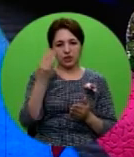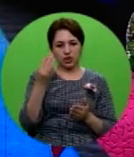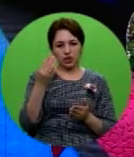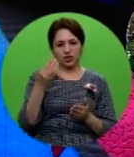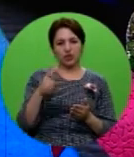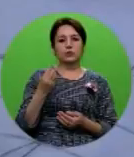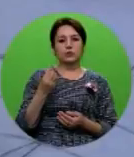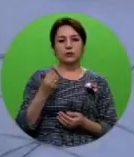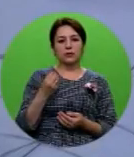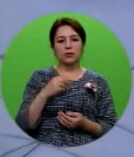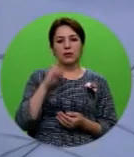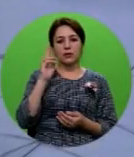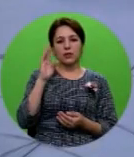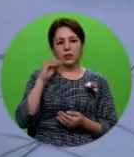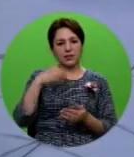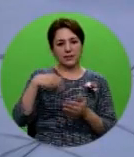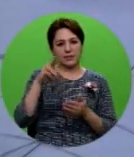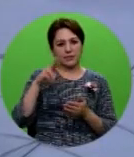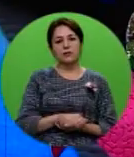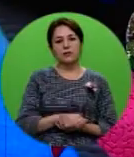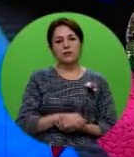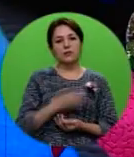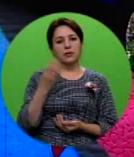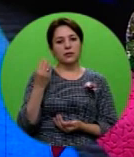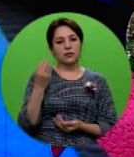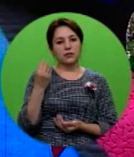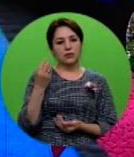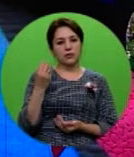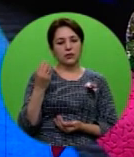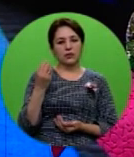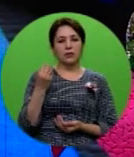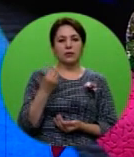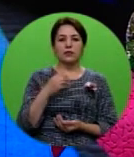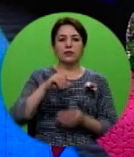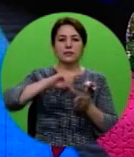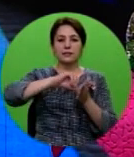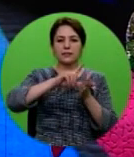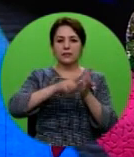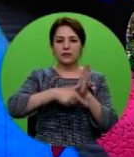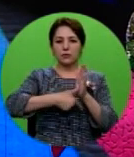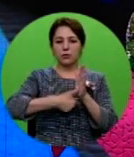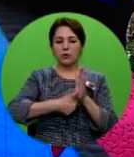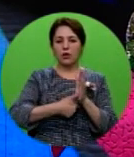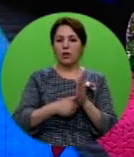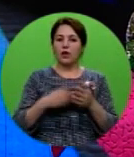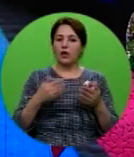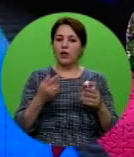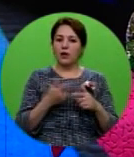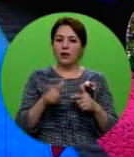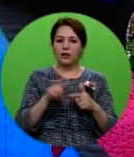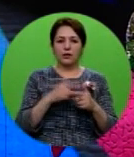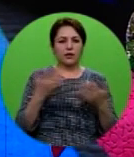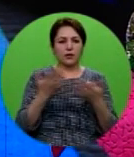конечно, палитра, кисти и, возможно, циркуль. Или какая-нибудь посуда,